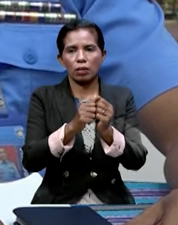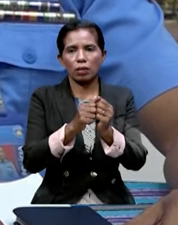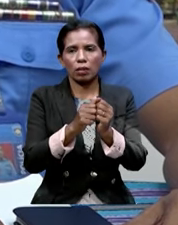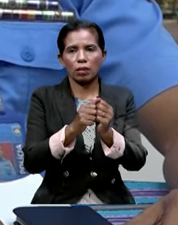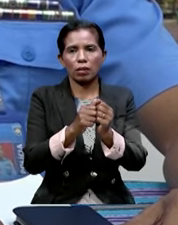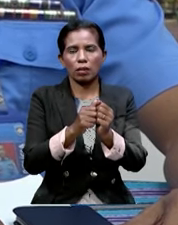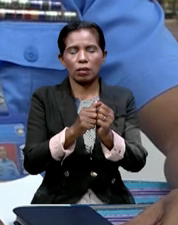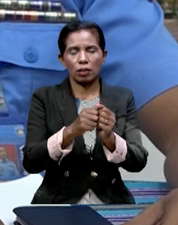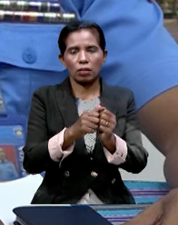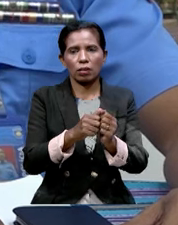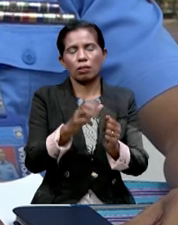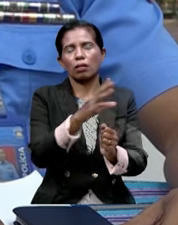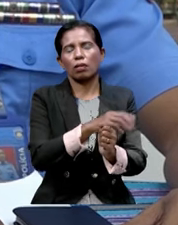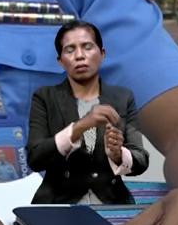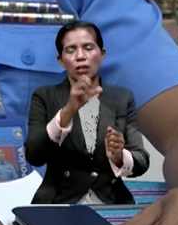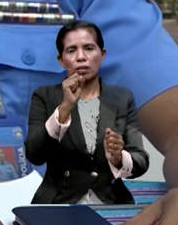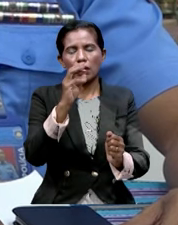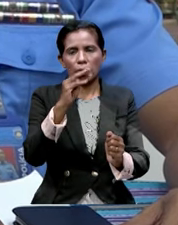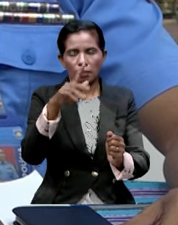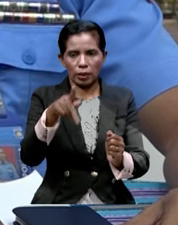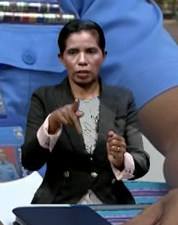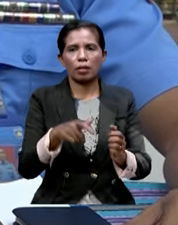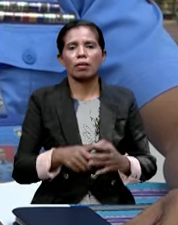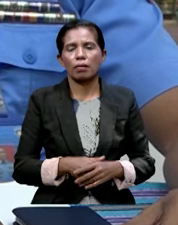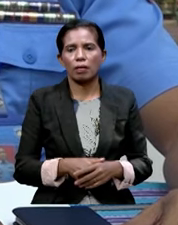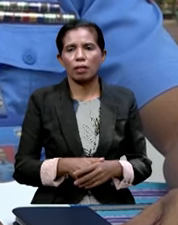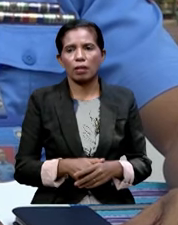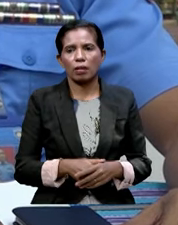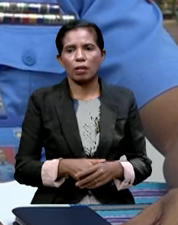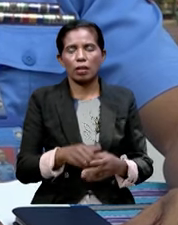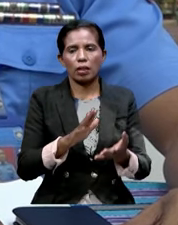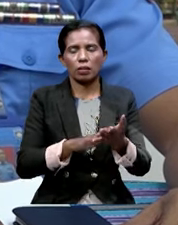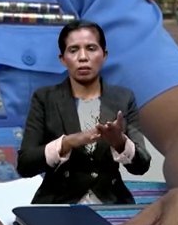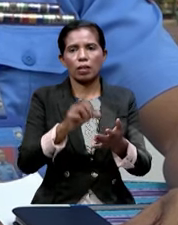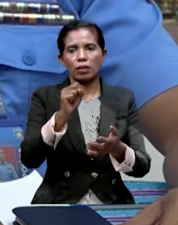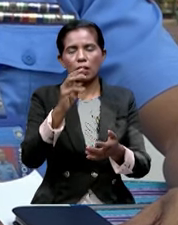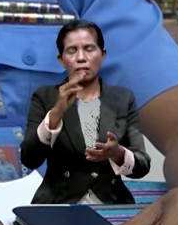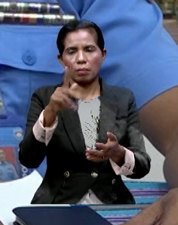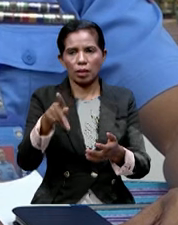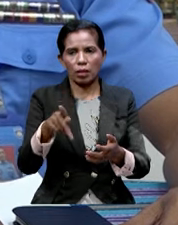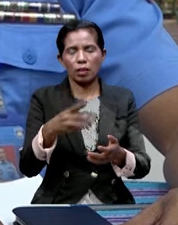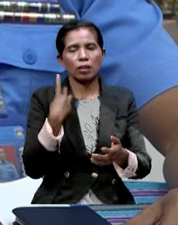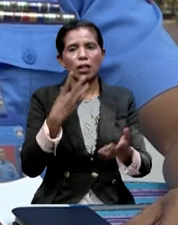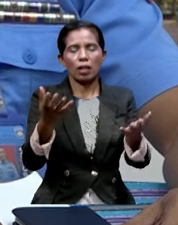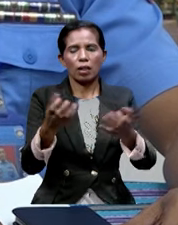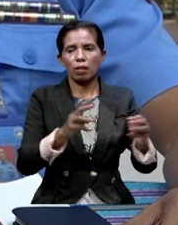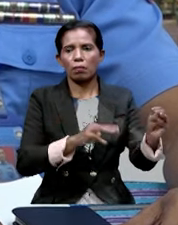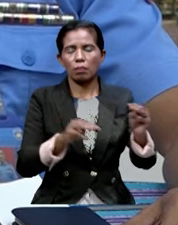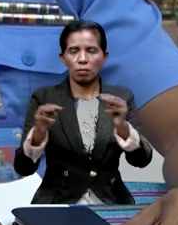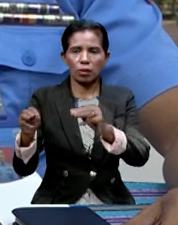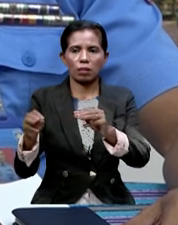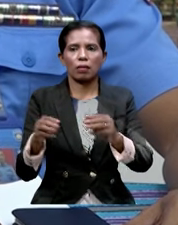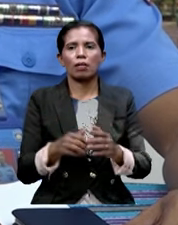sempirit sekolah pre-sekundaria. Mabai takarang muda ba minimumnya